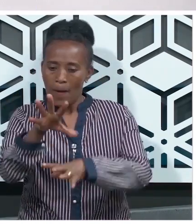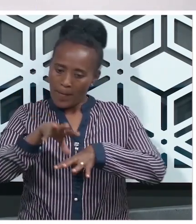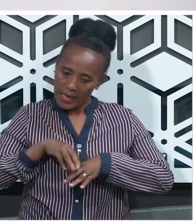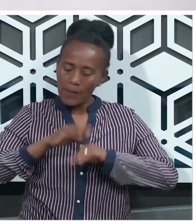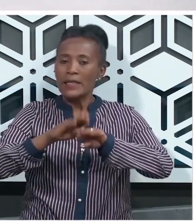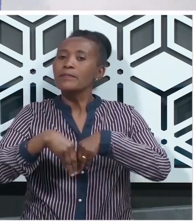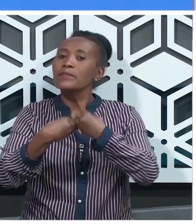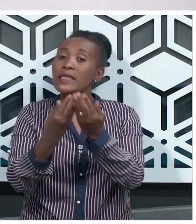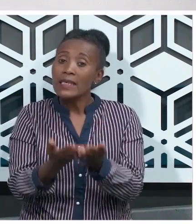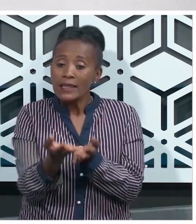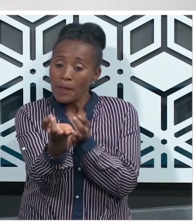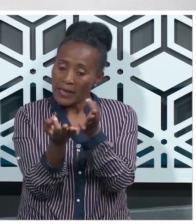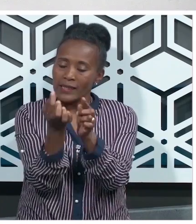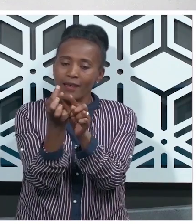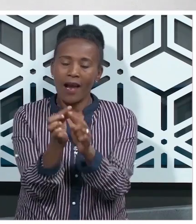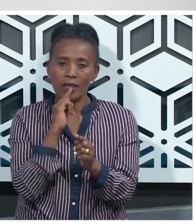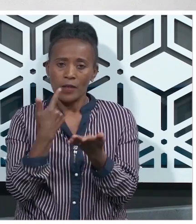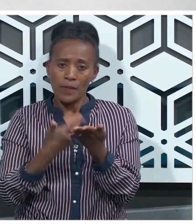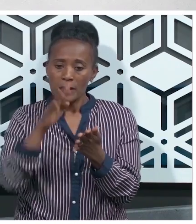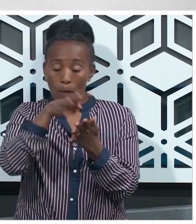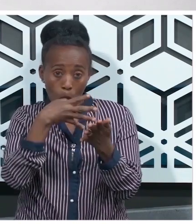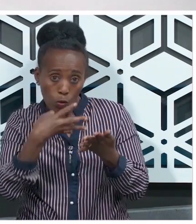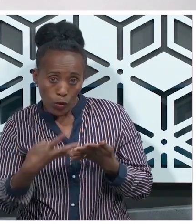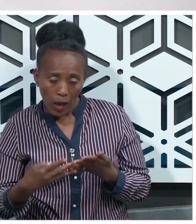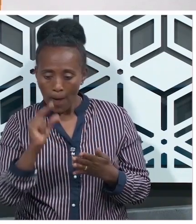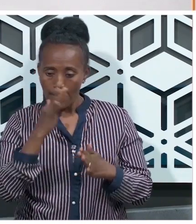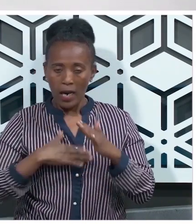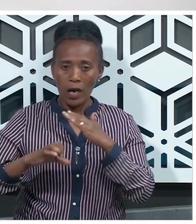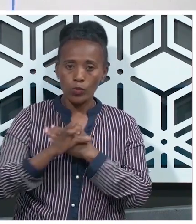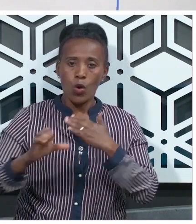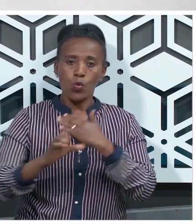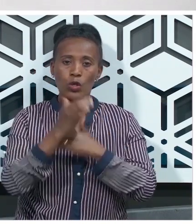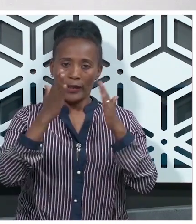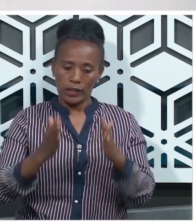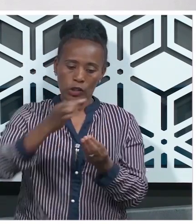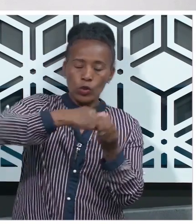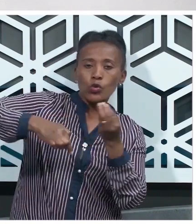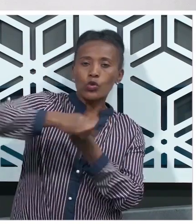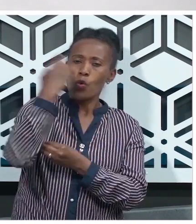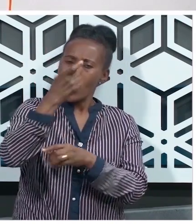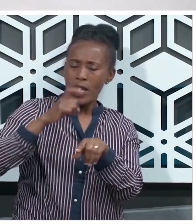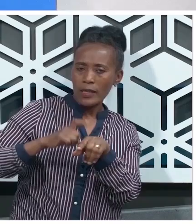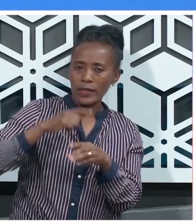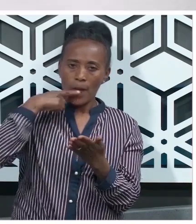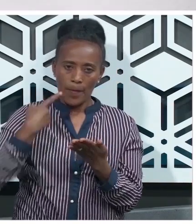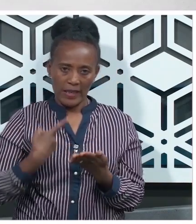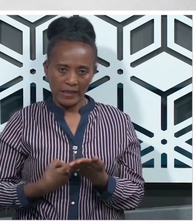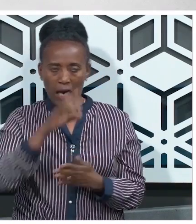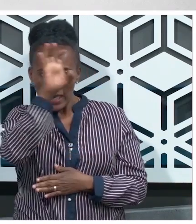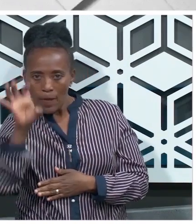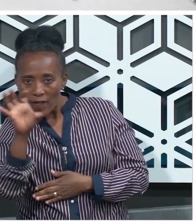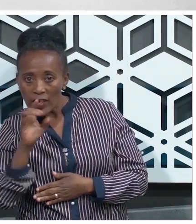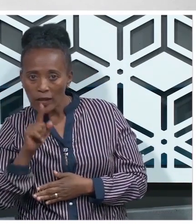መቀበልና መስጠትን የሚገልጽ ቃል ነው። በዚህ ፕሮግራምም በአካል ጉዳትና ጉዳተኝነት ዙሪያ ሁልጊዜ መረጃ